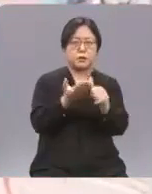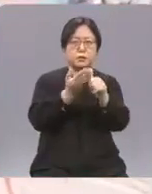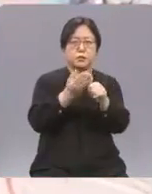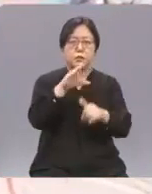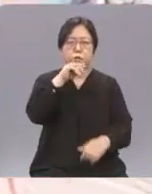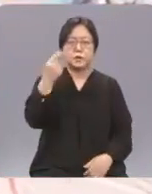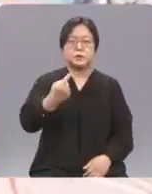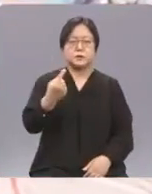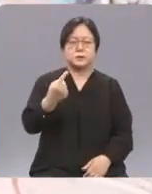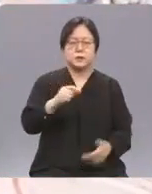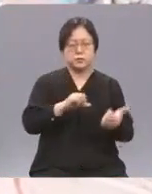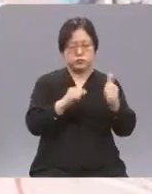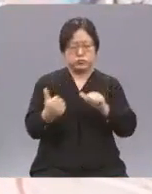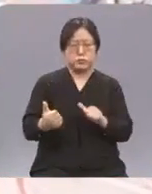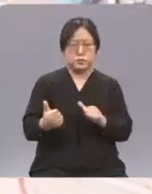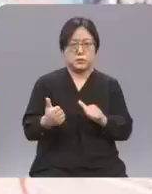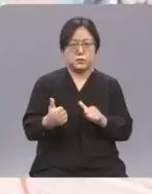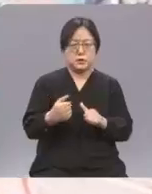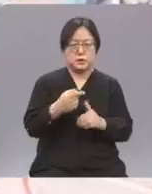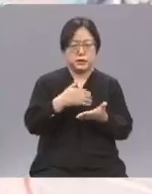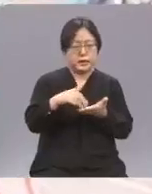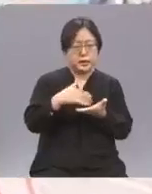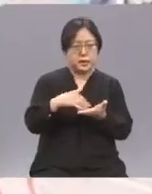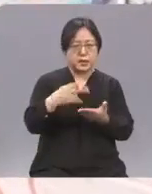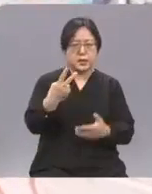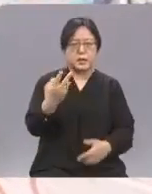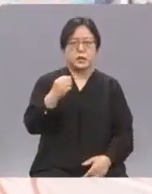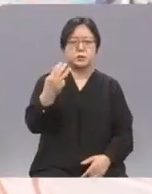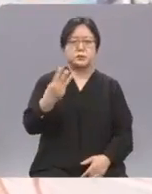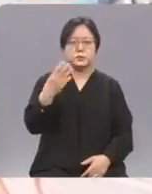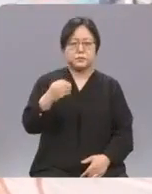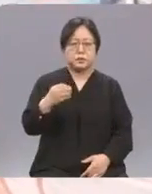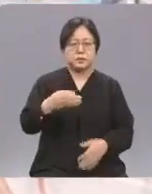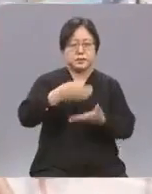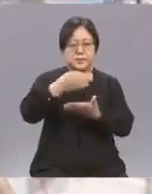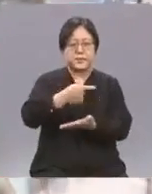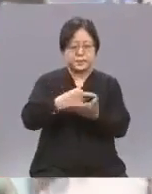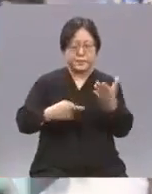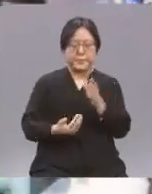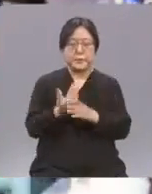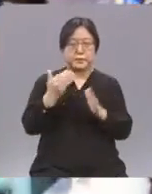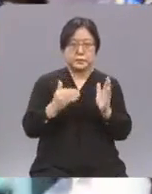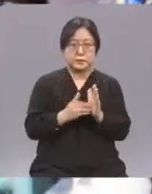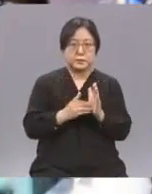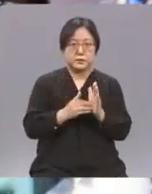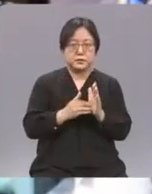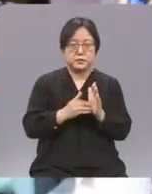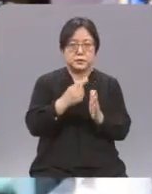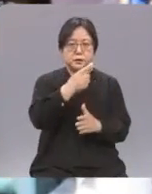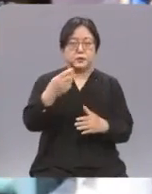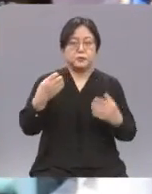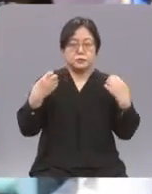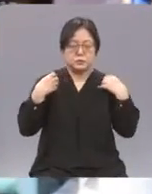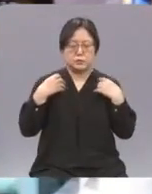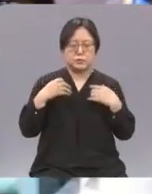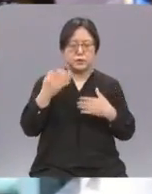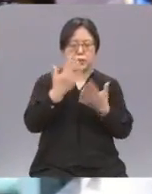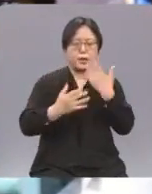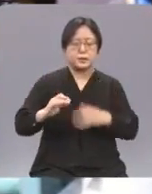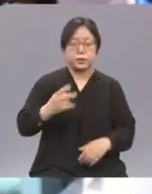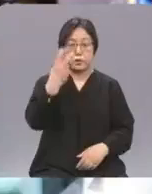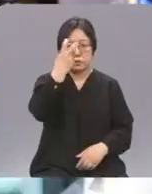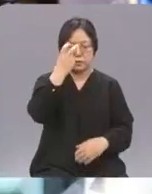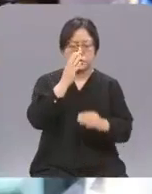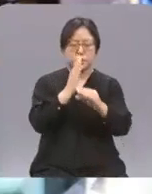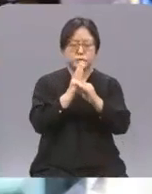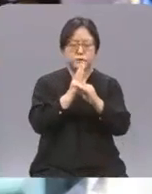오리 천여 마리가 폐사해서 소방서 추산 2억 3천만 원의 재산 피해가 났습니다. 소방당국은 정확한 화재